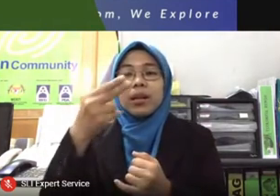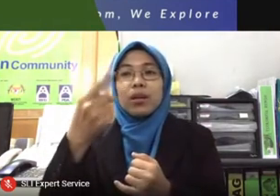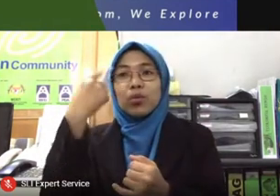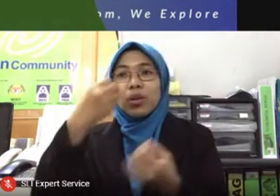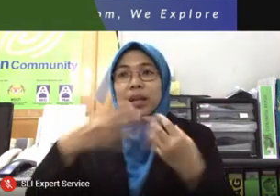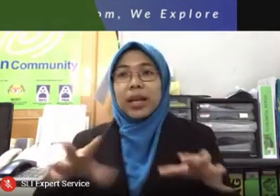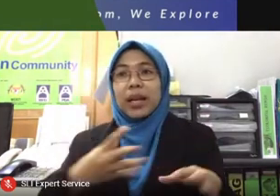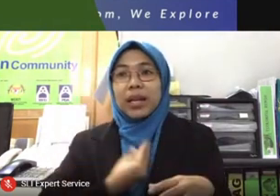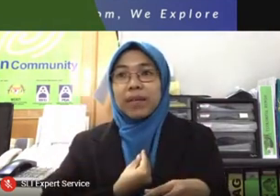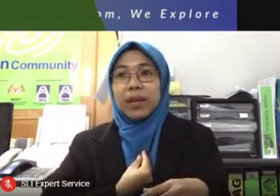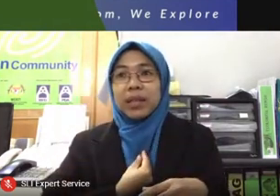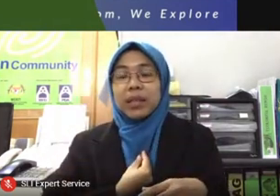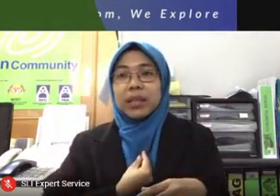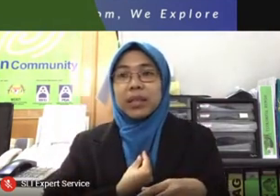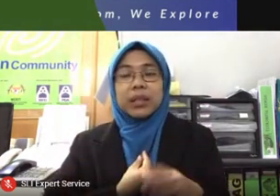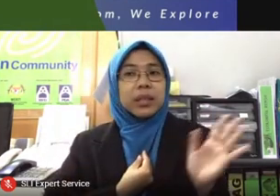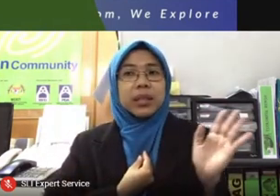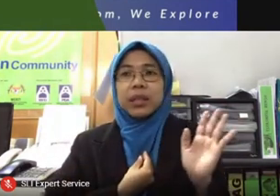betul?